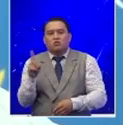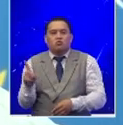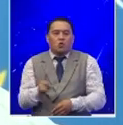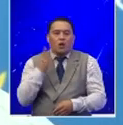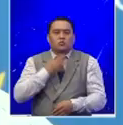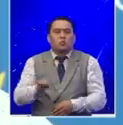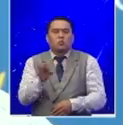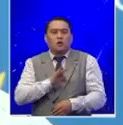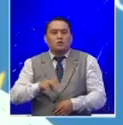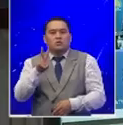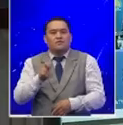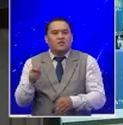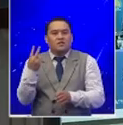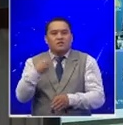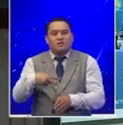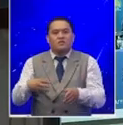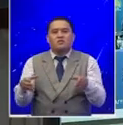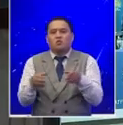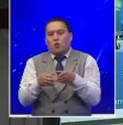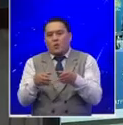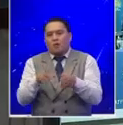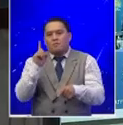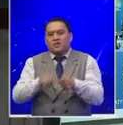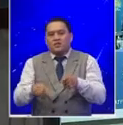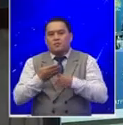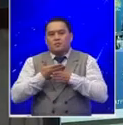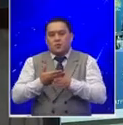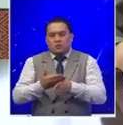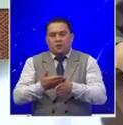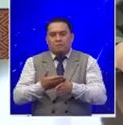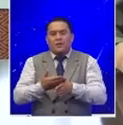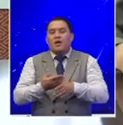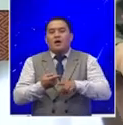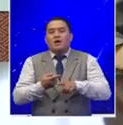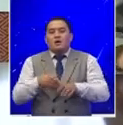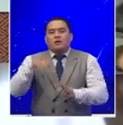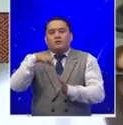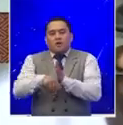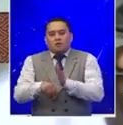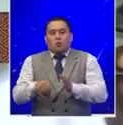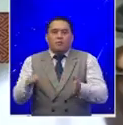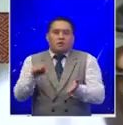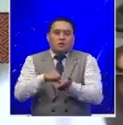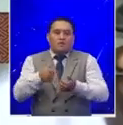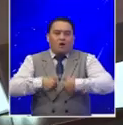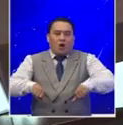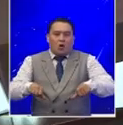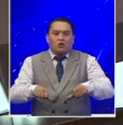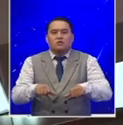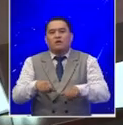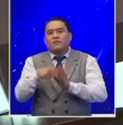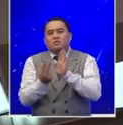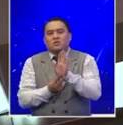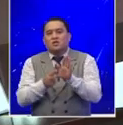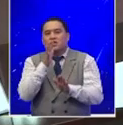сегодняшний день в Алматинской области уже создано 220 групп экстренного реагирования. В их состав входят представители комиссии по делам